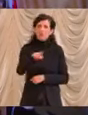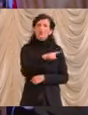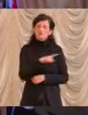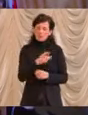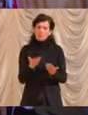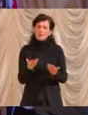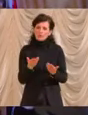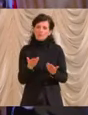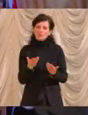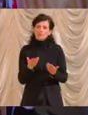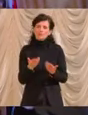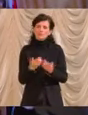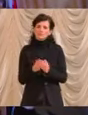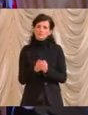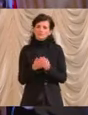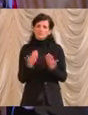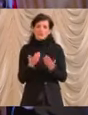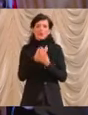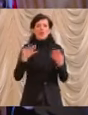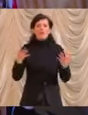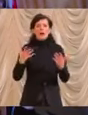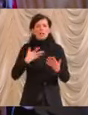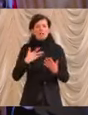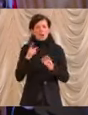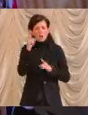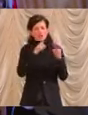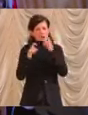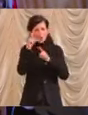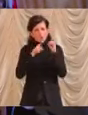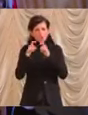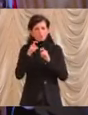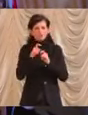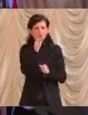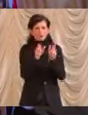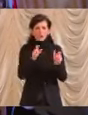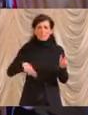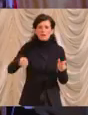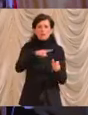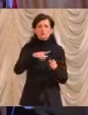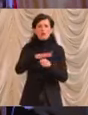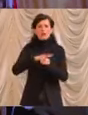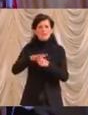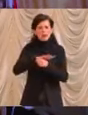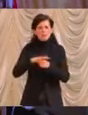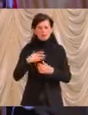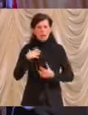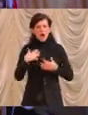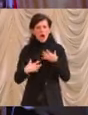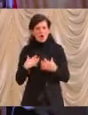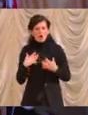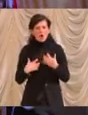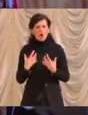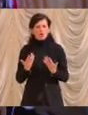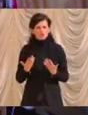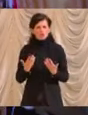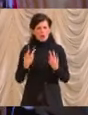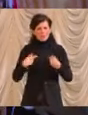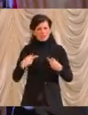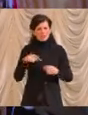Di quelle che sono le preoccupazioni e anche le angosce delle nostre comunità, e ancora una volta